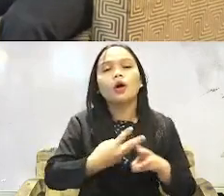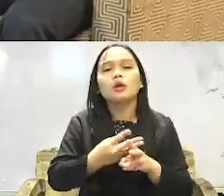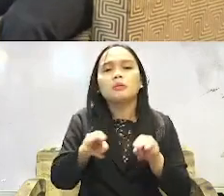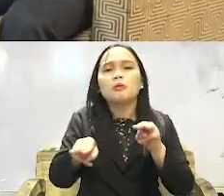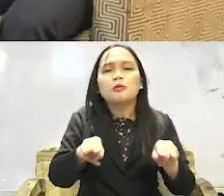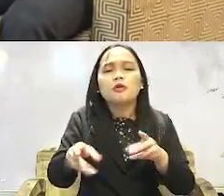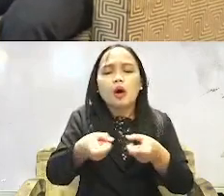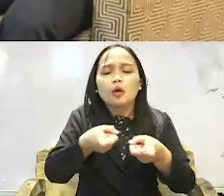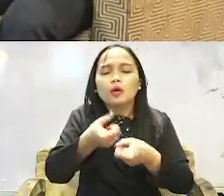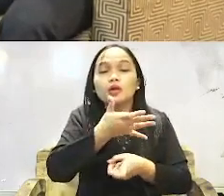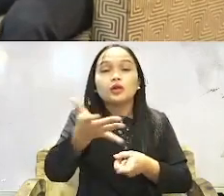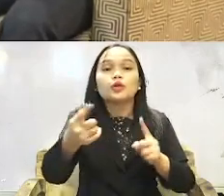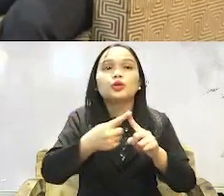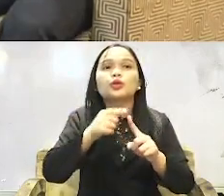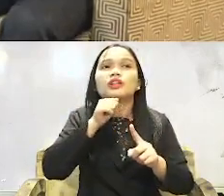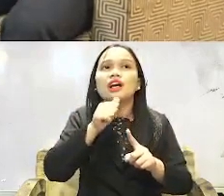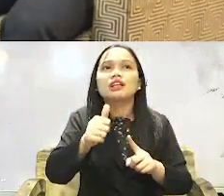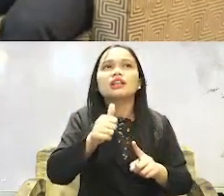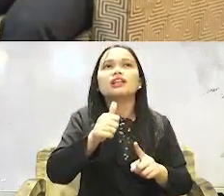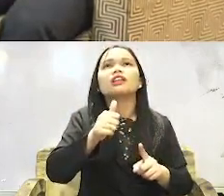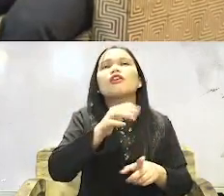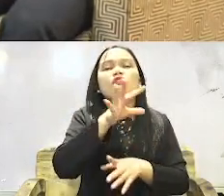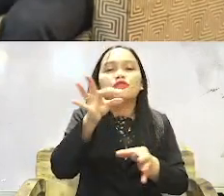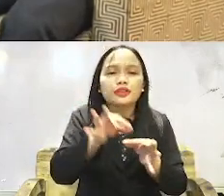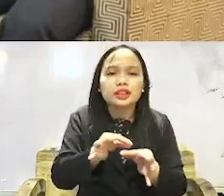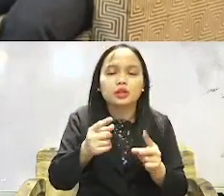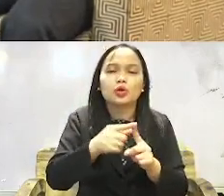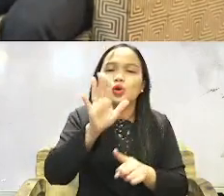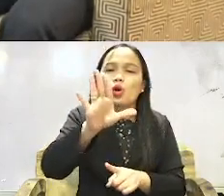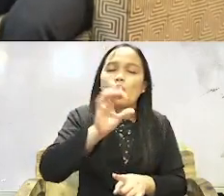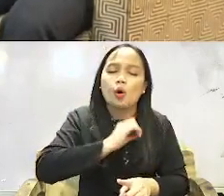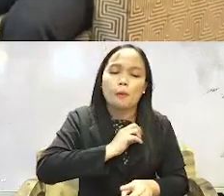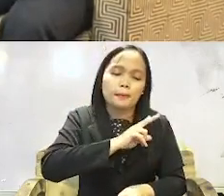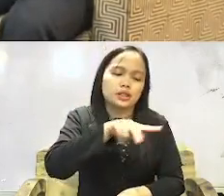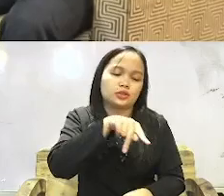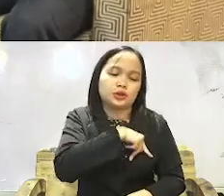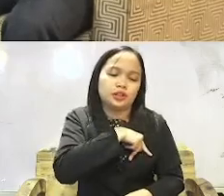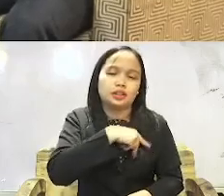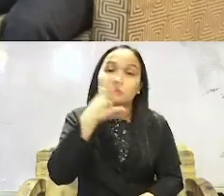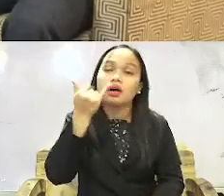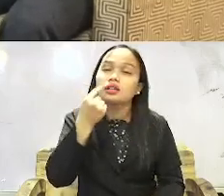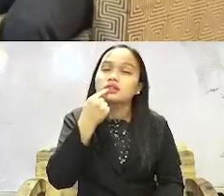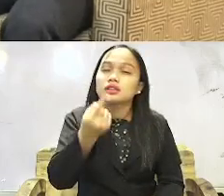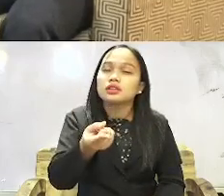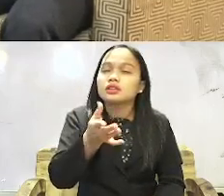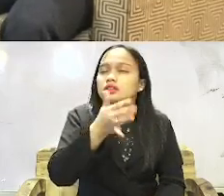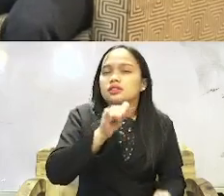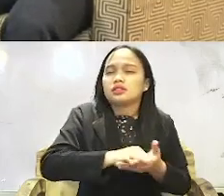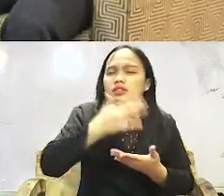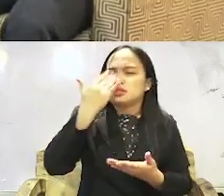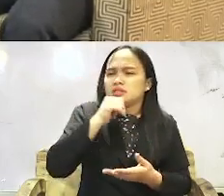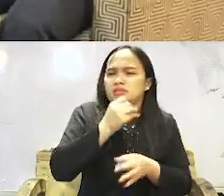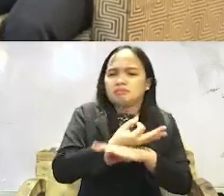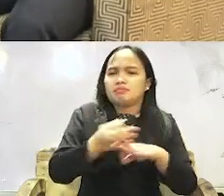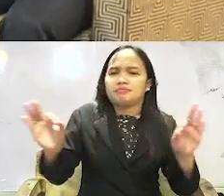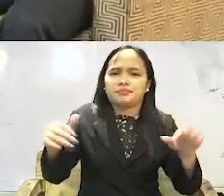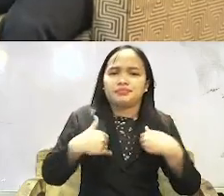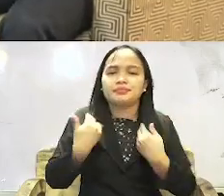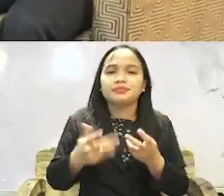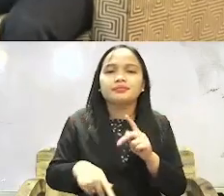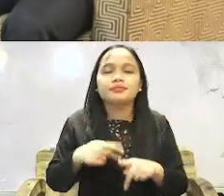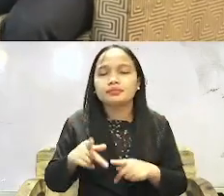hindi ikaw, ia-act mo. Di ba? Yun ang pinakamahirap. Kaya nga hindi ngayon makawala ang young people. Tinan